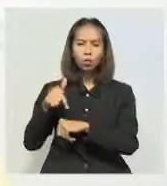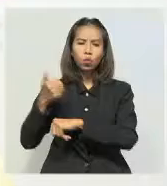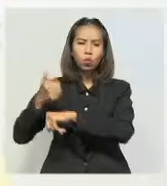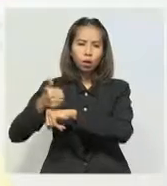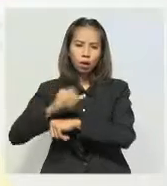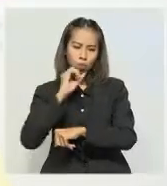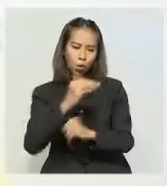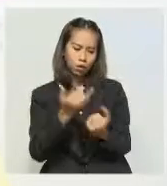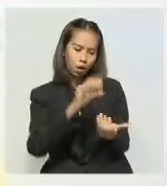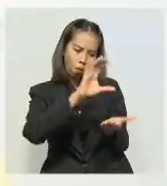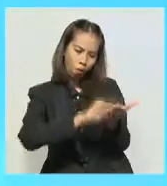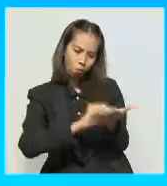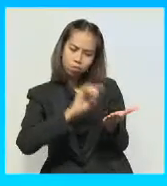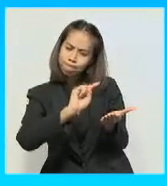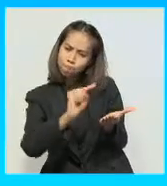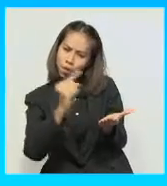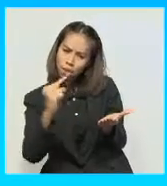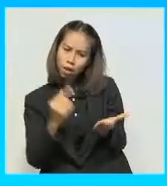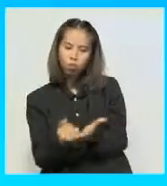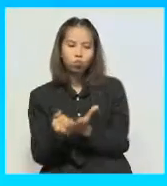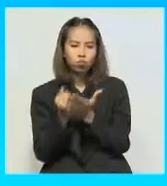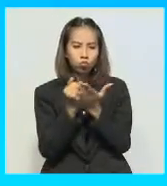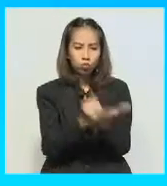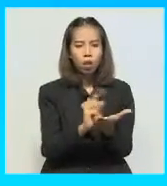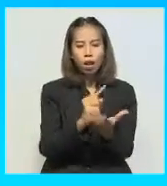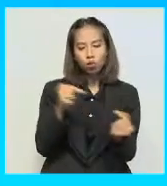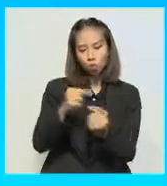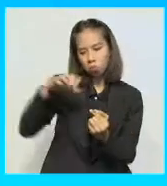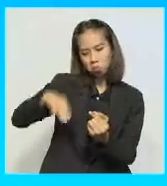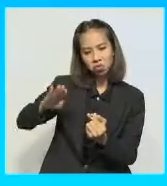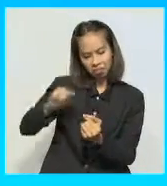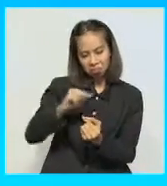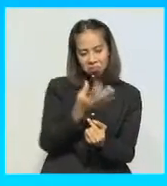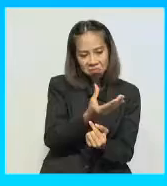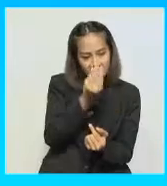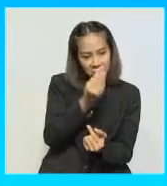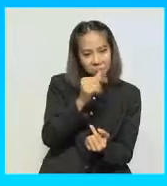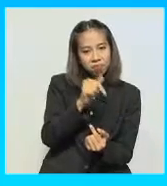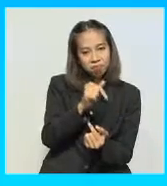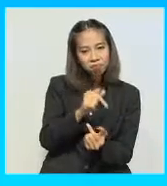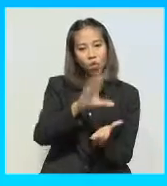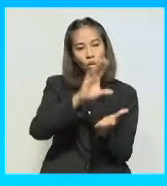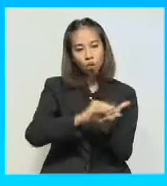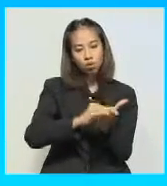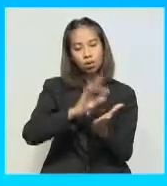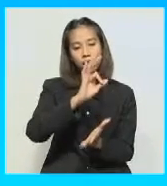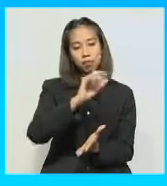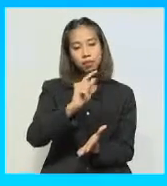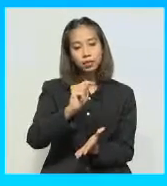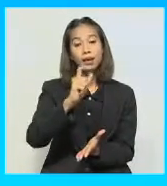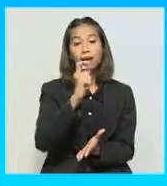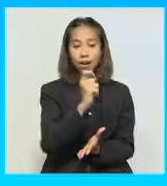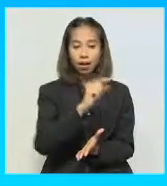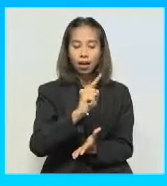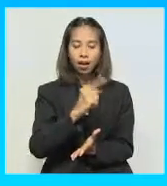การรับรู้ข้อมูลที่ทันสมัยค่ะจะถือว่าเป็นข้อได้เปรียบของผู้ประกอบการโดยเฉพาะข้อมูลเกี่ยวกับ FTA นะคะเพื่อใช้ตั